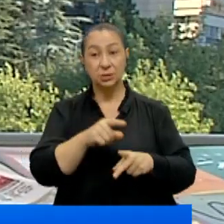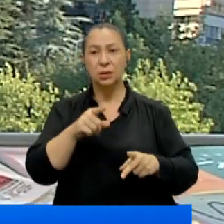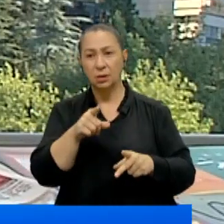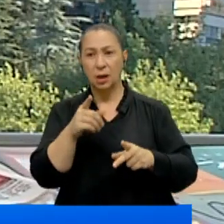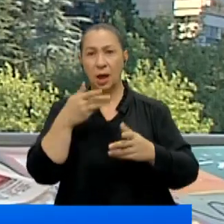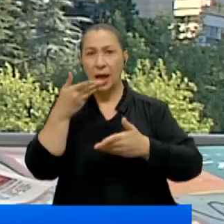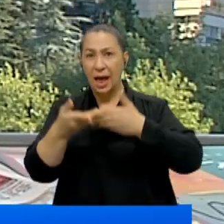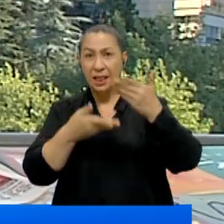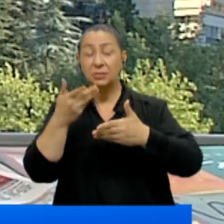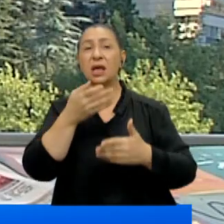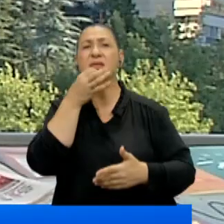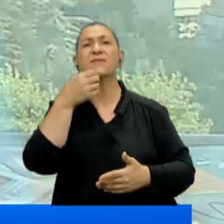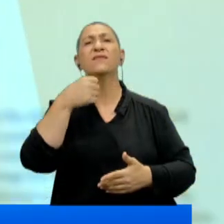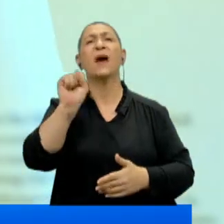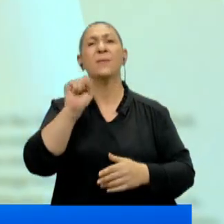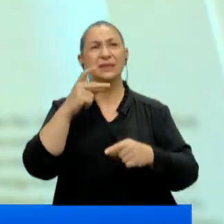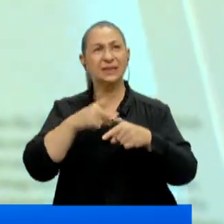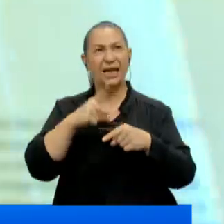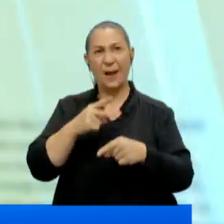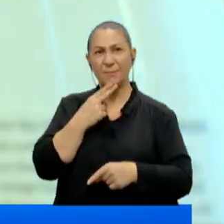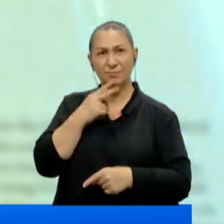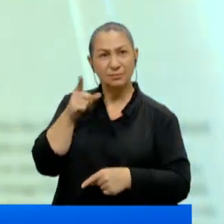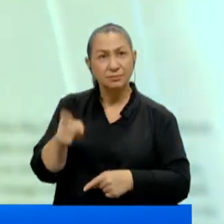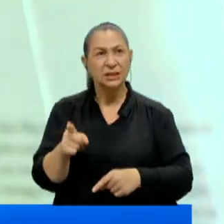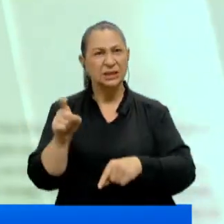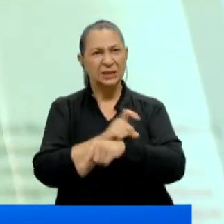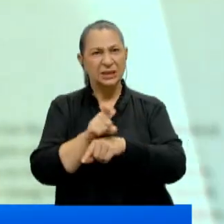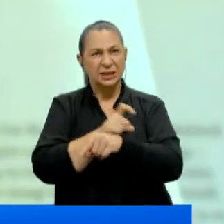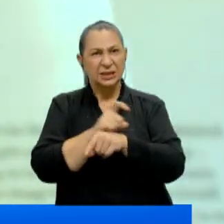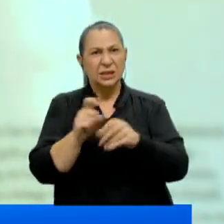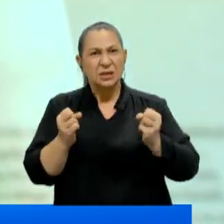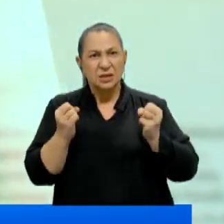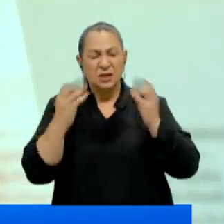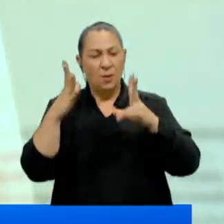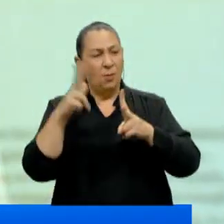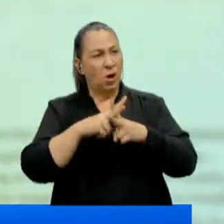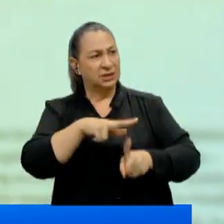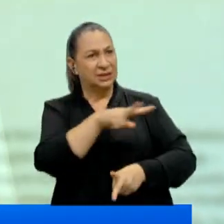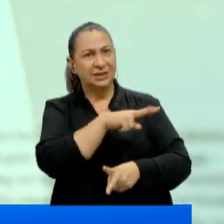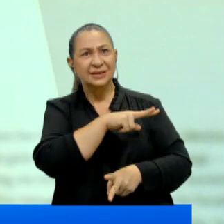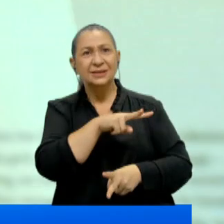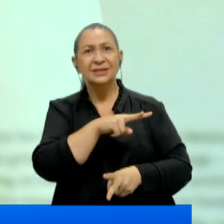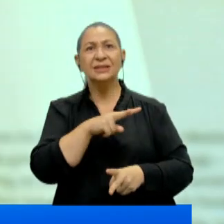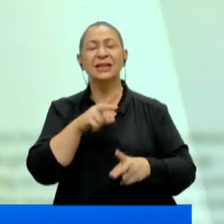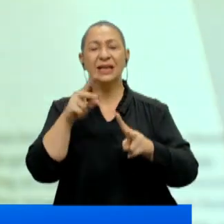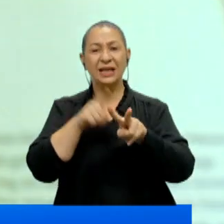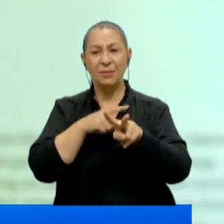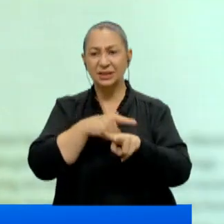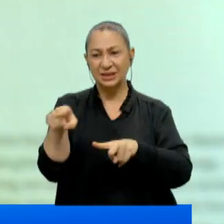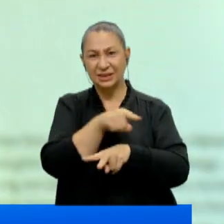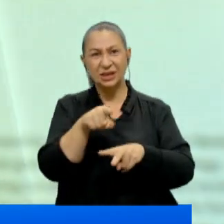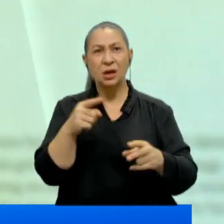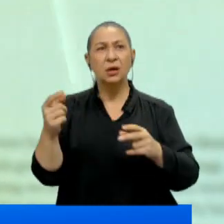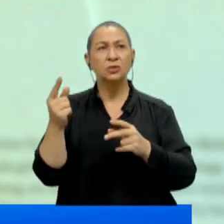durumu anlatmasına bile izin vermeyen Zeynep Gül Yılmaz sinirlerine hakim olamadı. Polis memurları ile Yılmaz